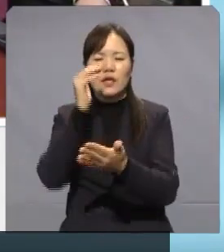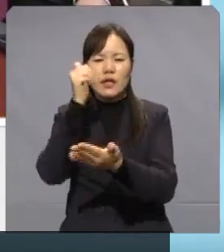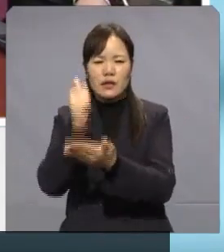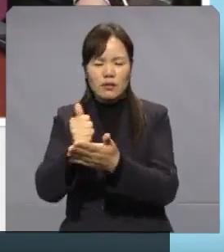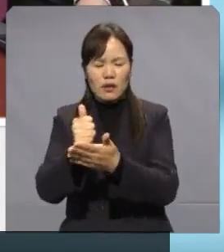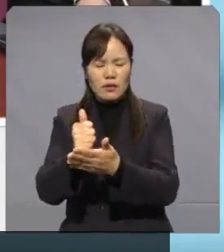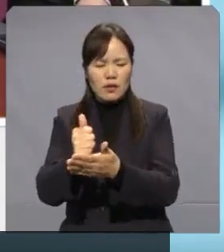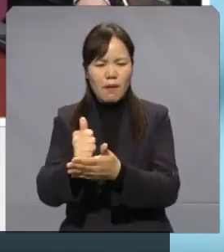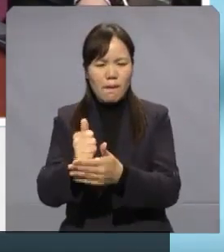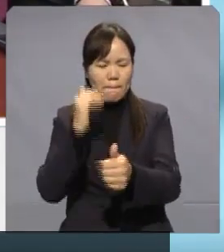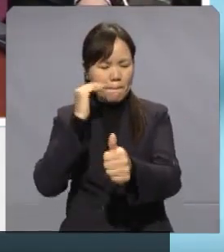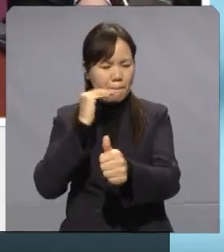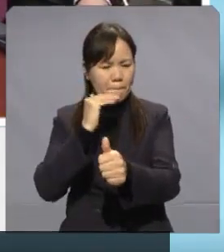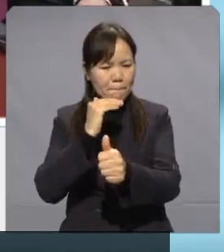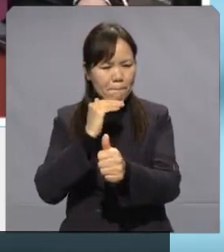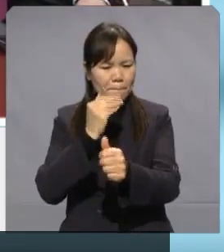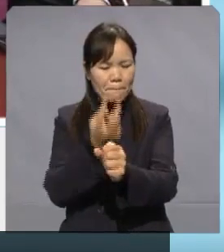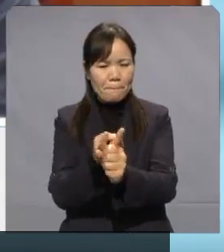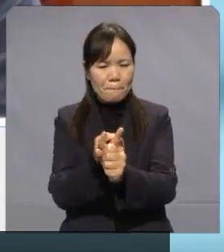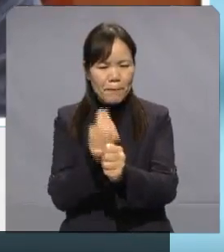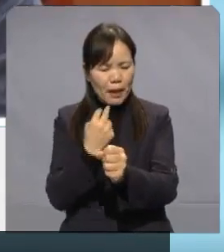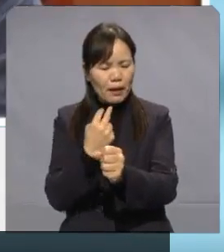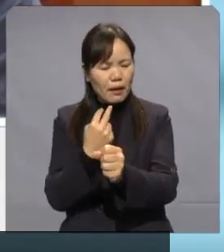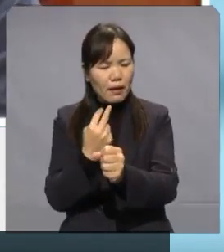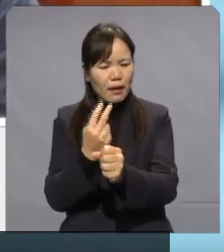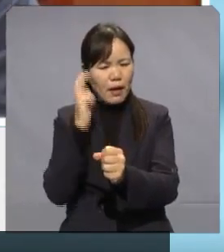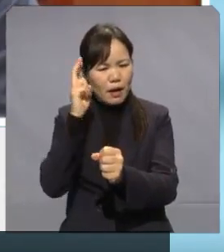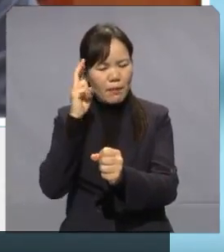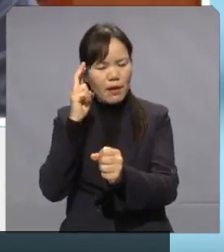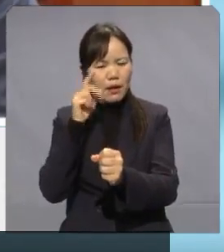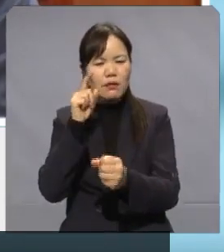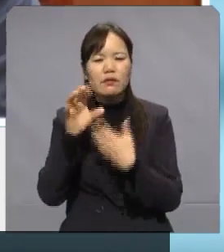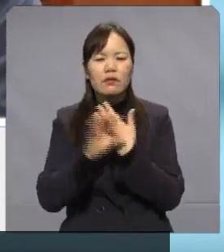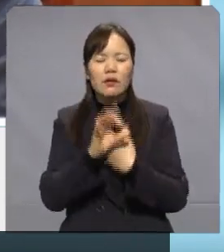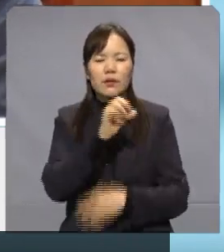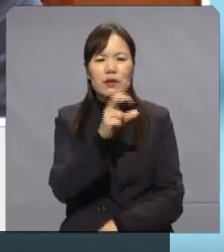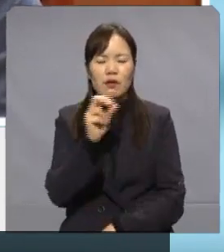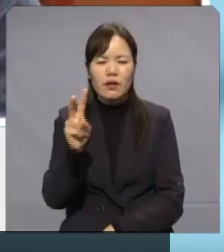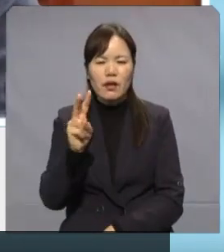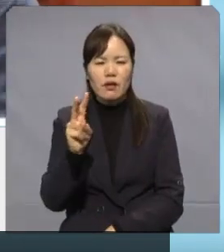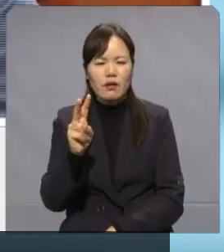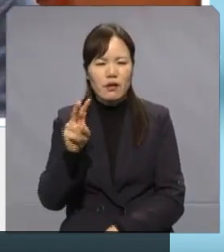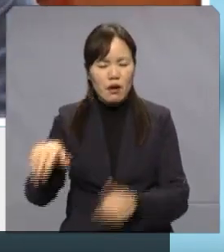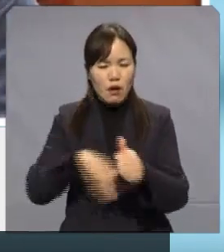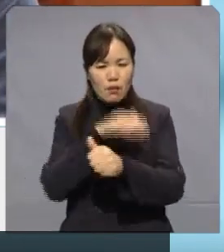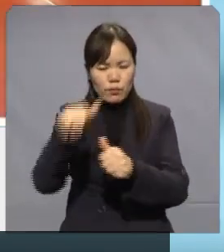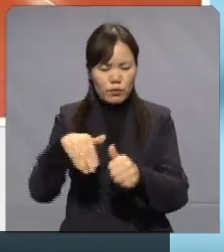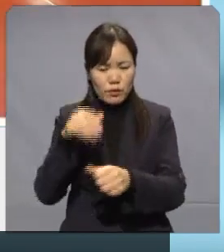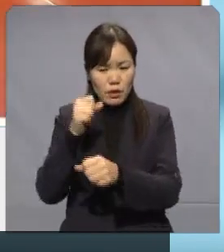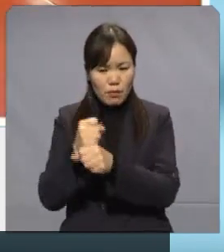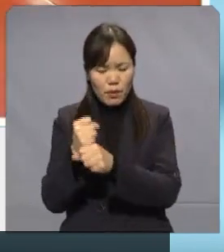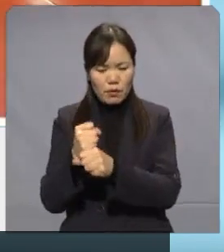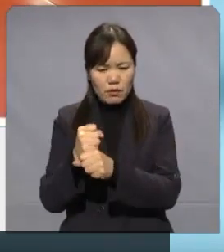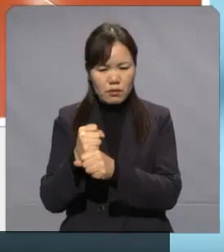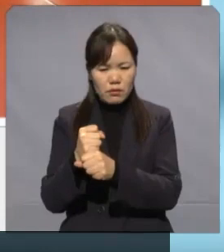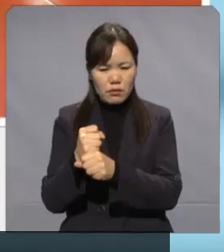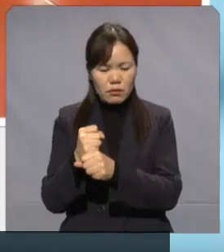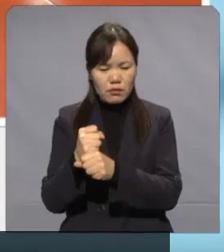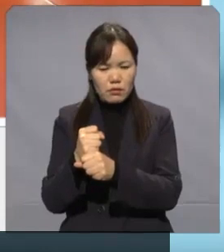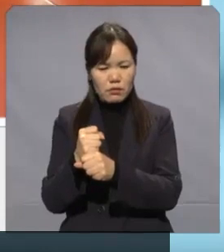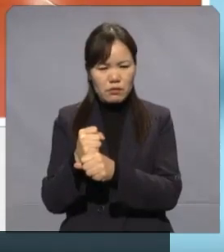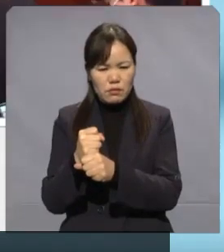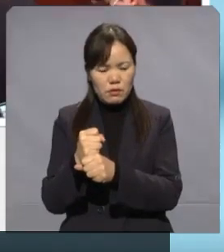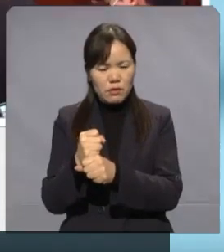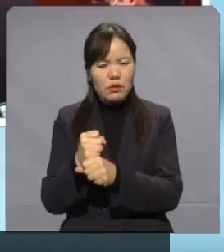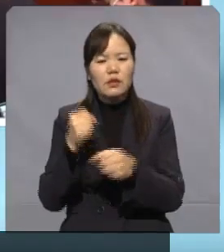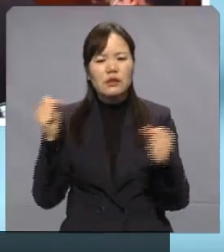갈 텐데, 과연 여와 야가 어느 정도 명분을 쌓아서 여론을 등에 업느냐, 이 여론 등에 업기 싸움을 지금 벌이고 있다라고